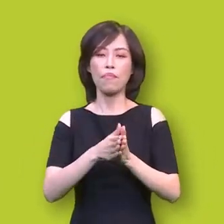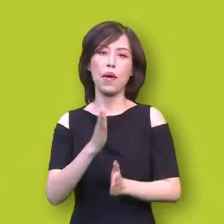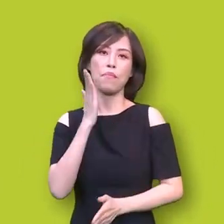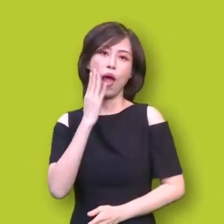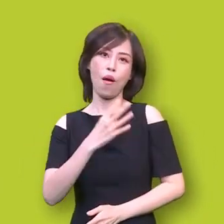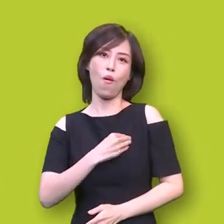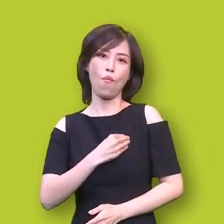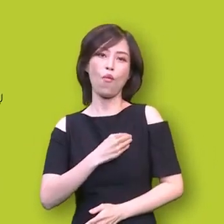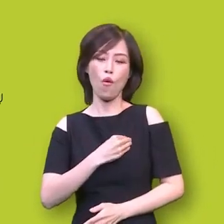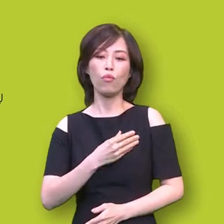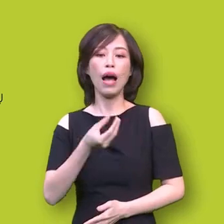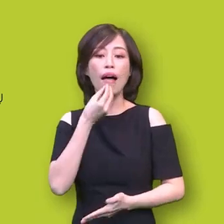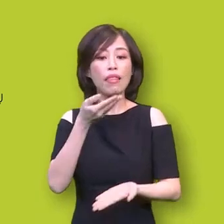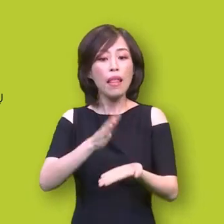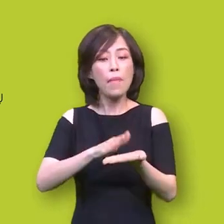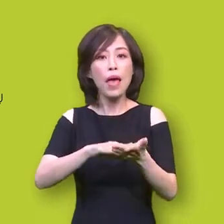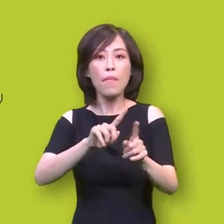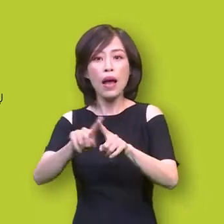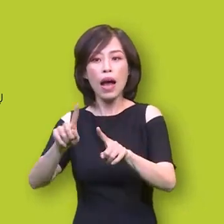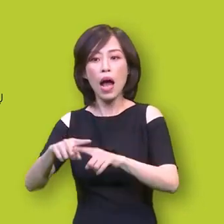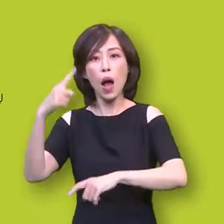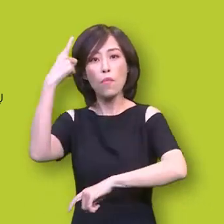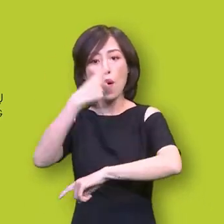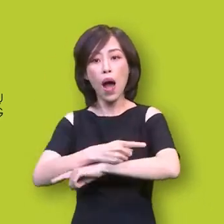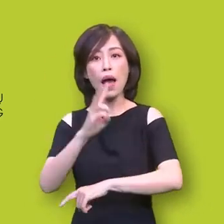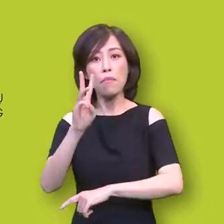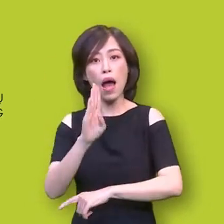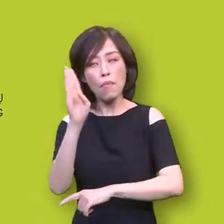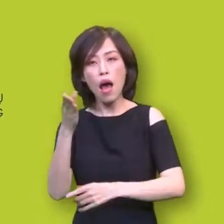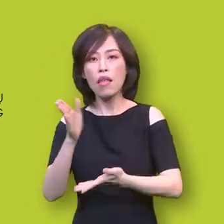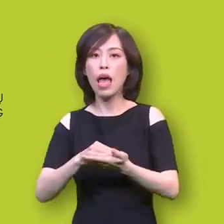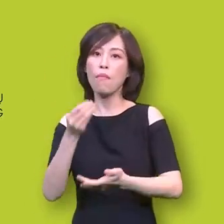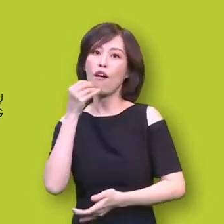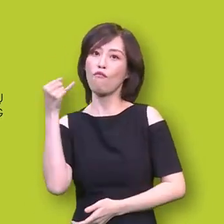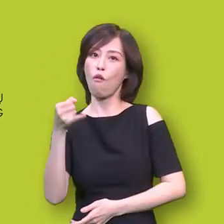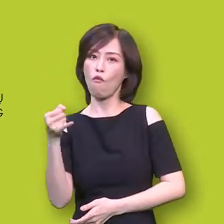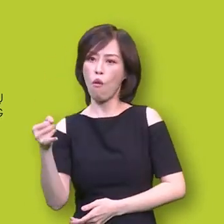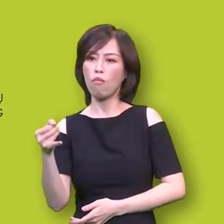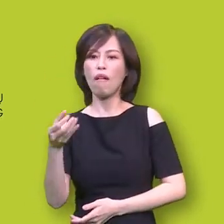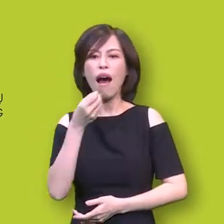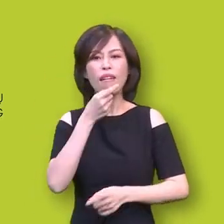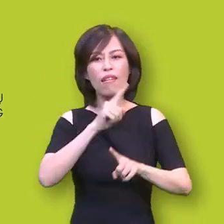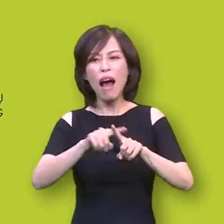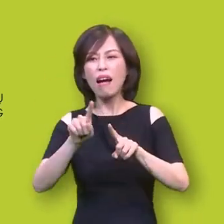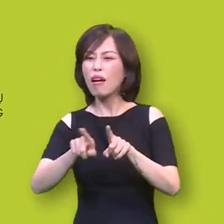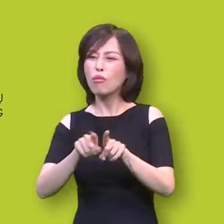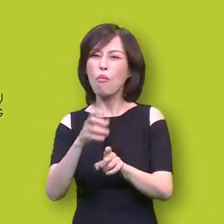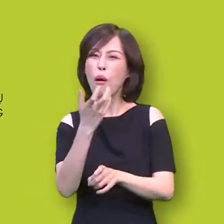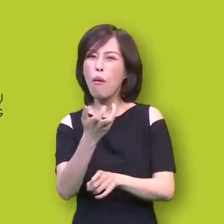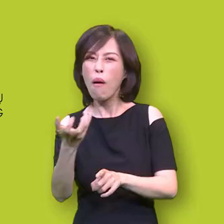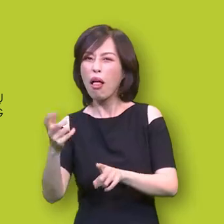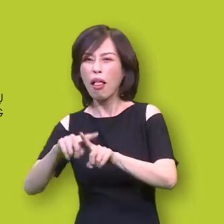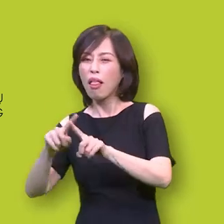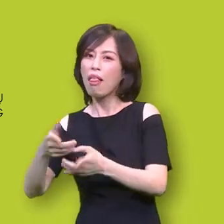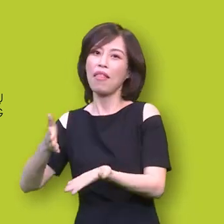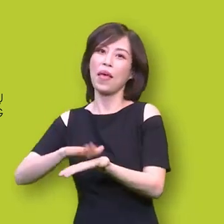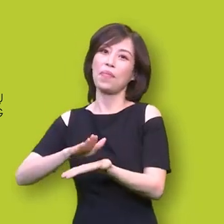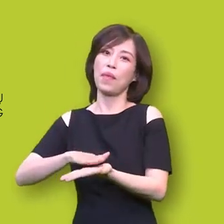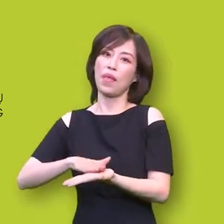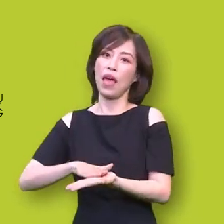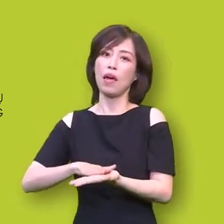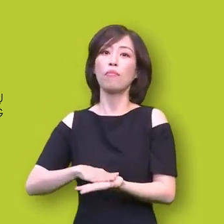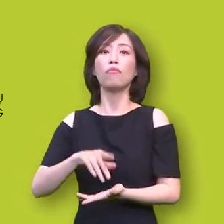sữa mẹ và tập cho trẻ ăn dặm, ăn đủ 3 bữa và các bữa phụ trong ngày. Nên cho trẻ ăn đa dạng các loại thực phẩm và chú ý tăng cường ăn trái cây